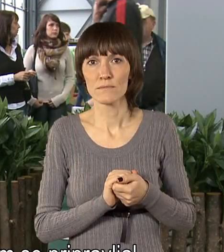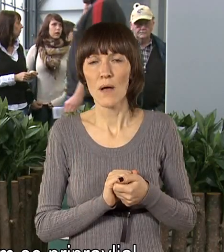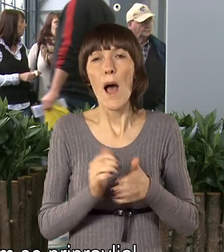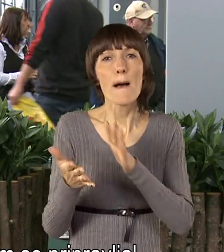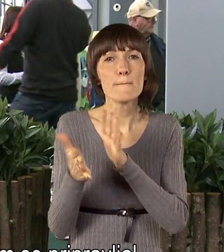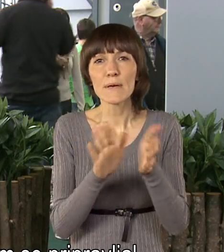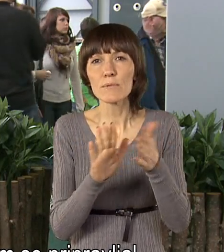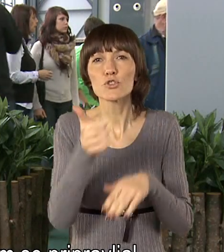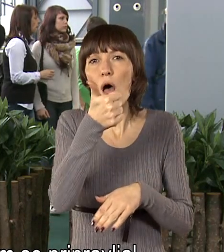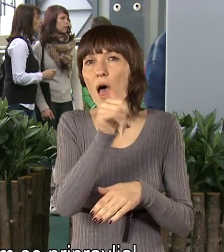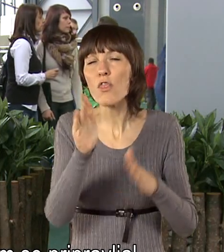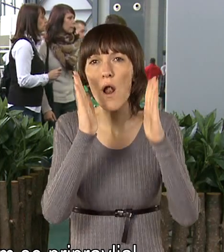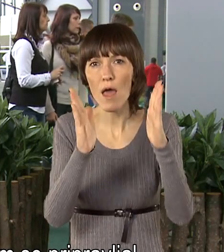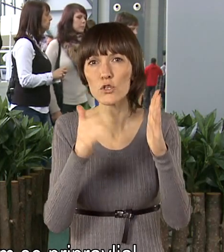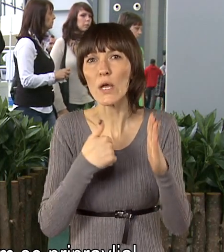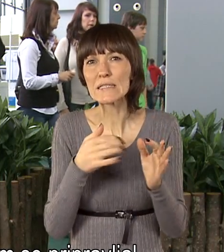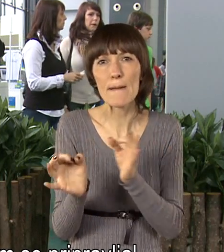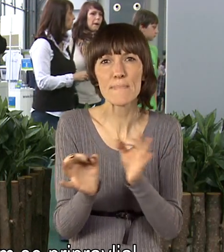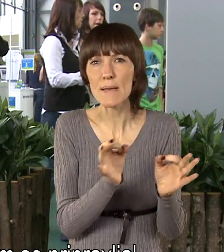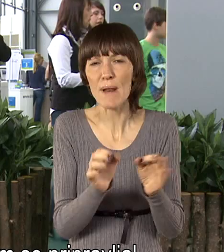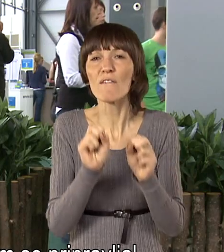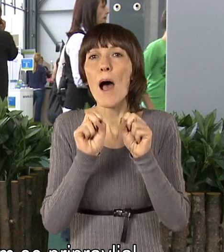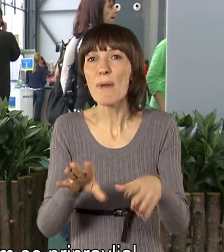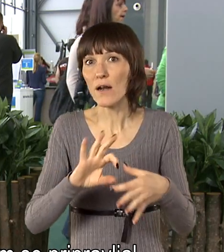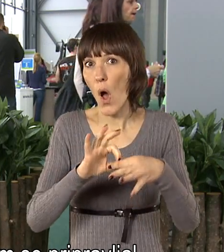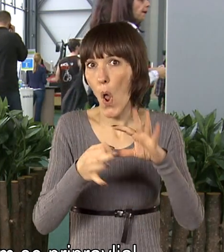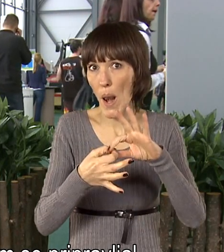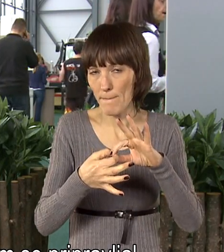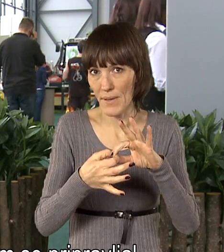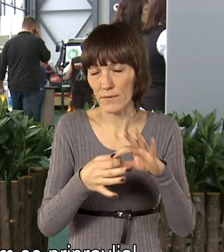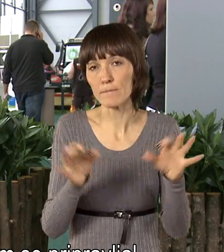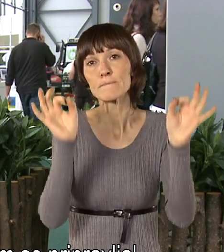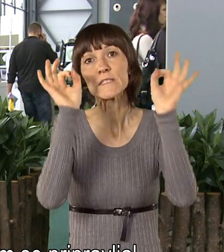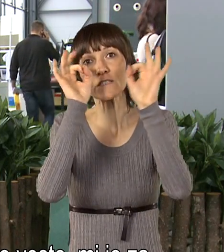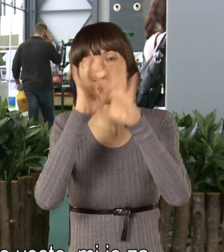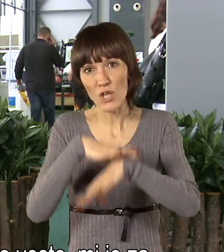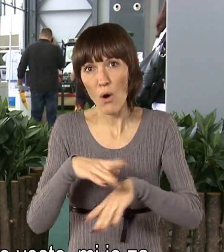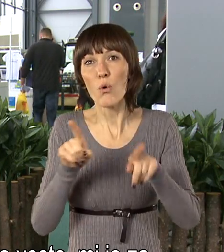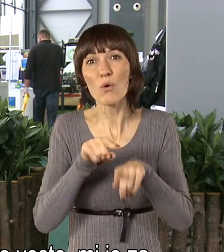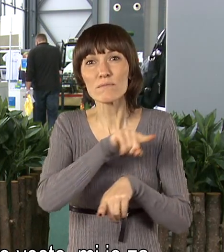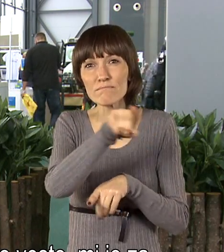Tako da približno leto dni sem se pripravljal zdaj na paraolimpijske igre. Na